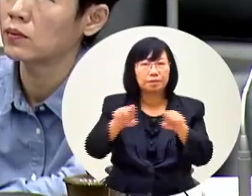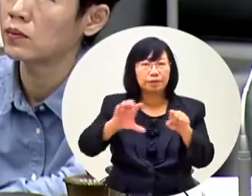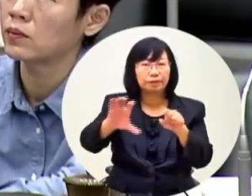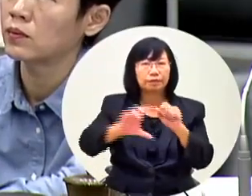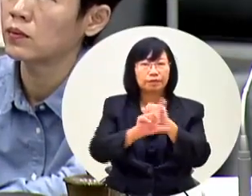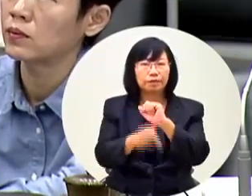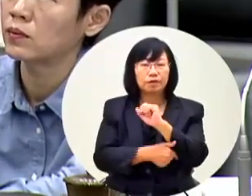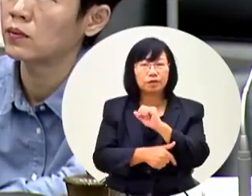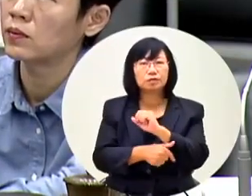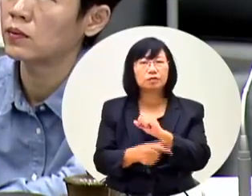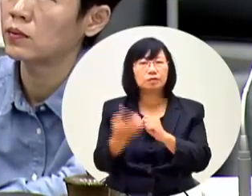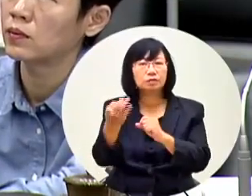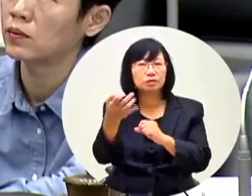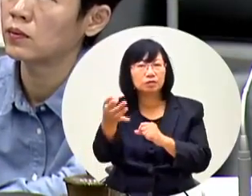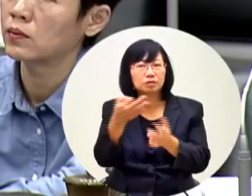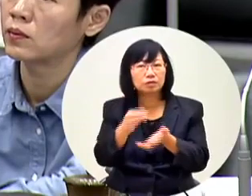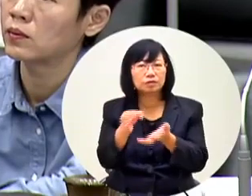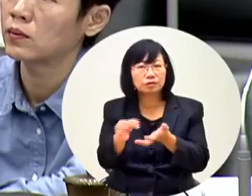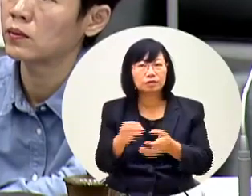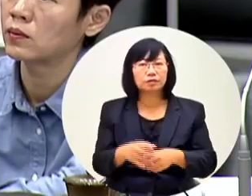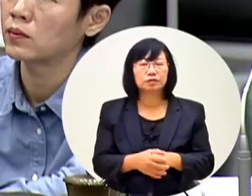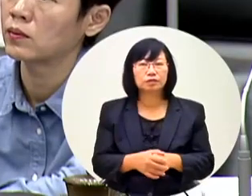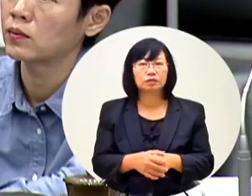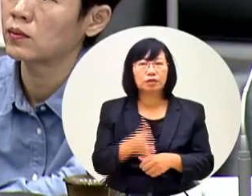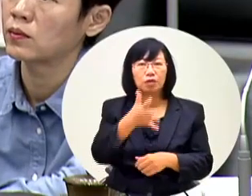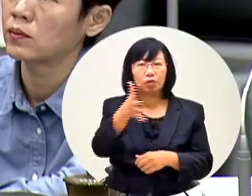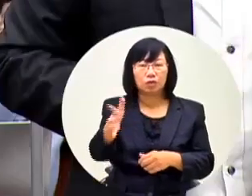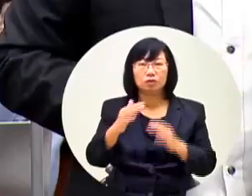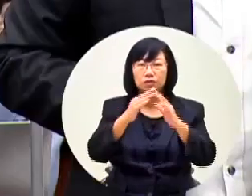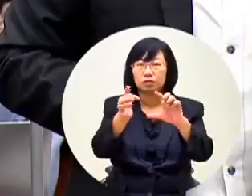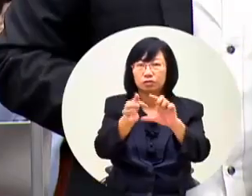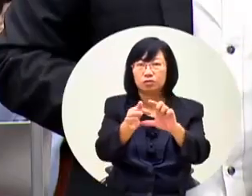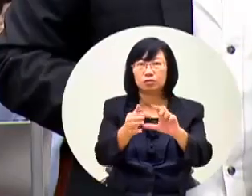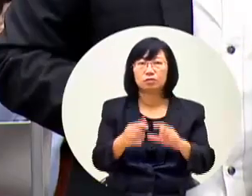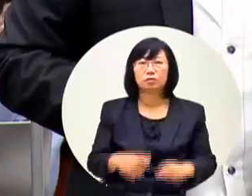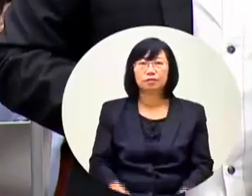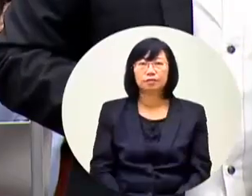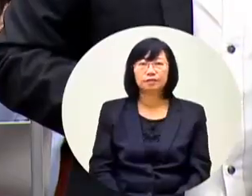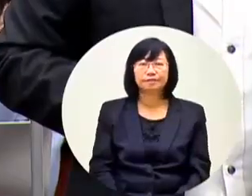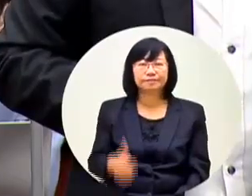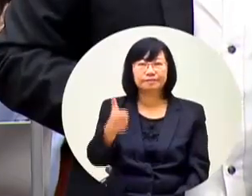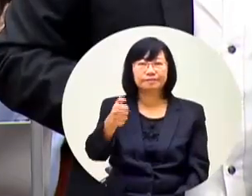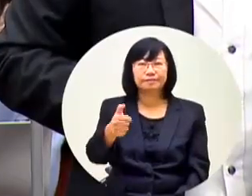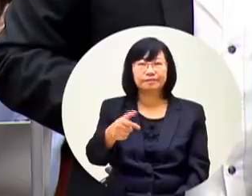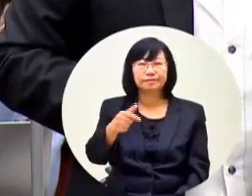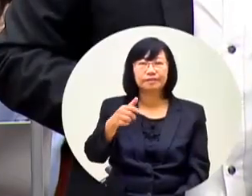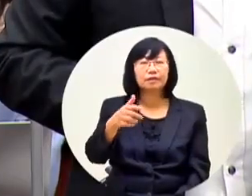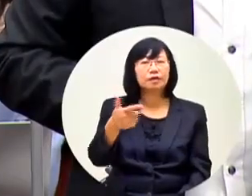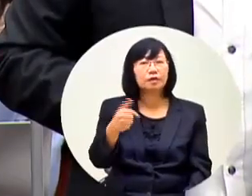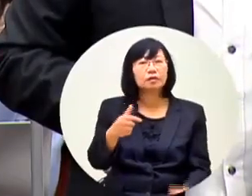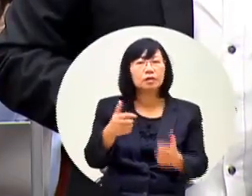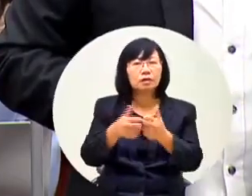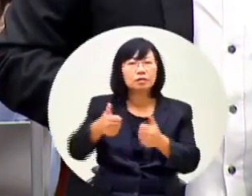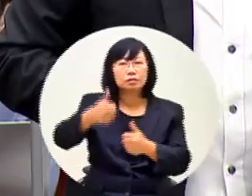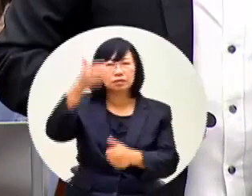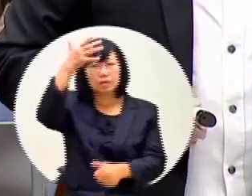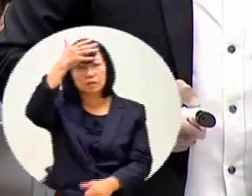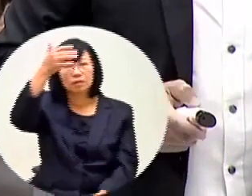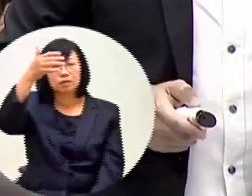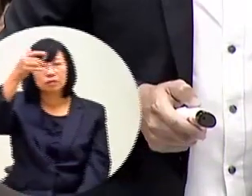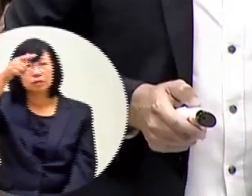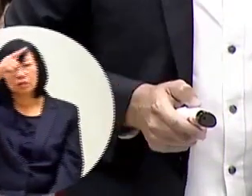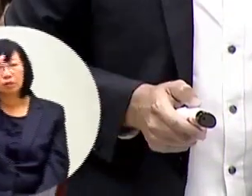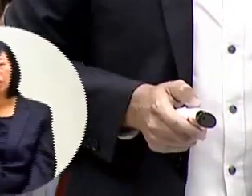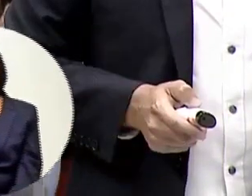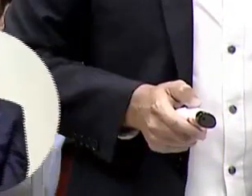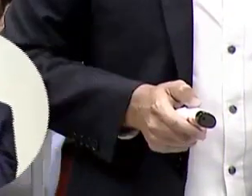好。有没有掌握？ 来，局长等会。 好，谢谢议长，谢谢话。咱一般咧编一黑